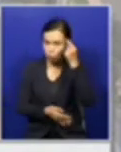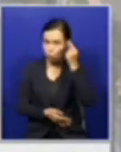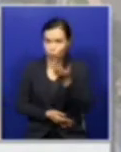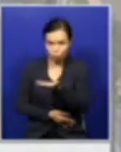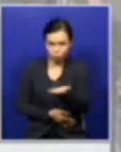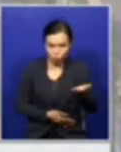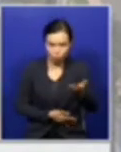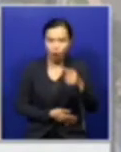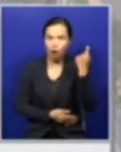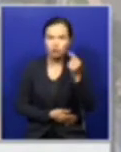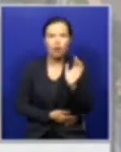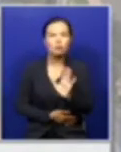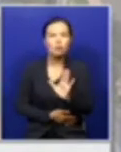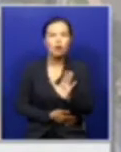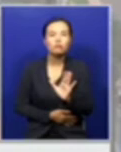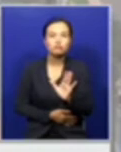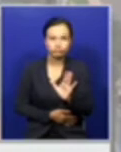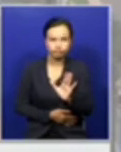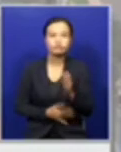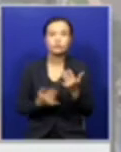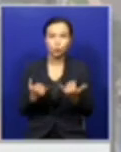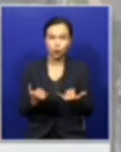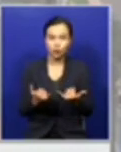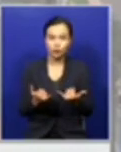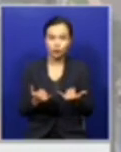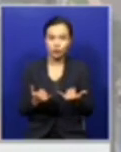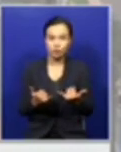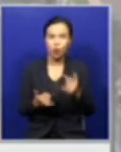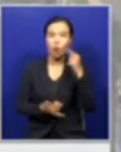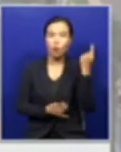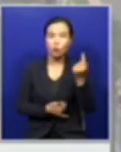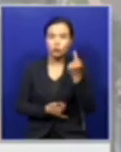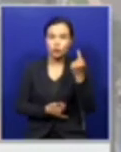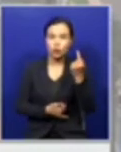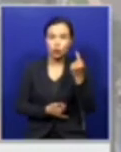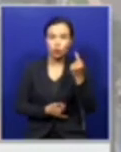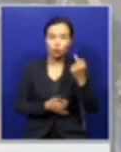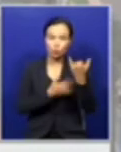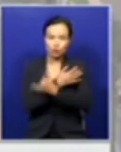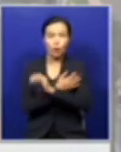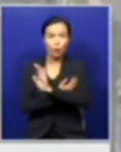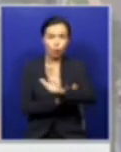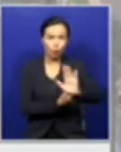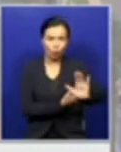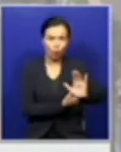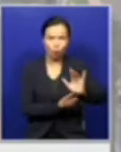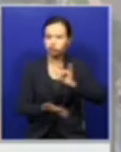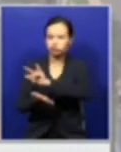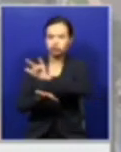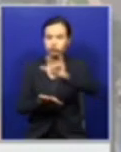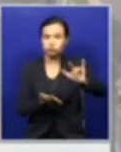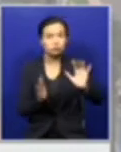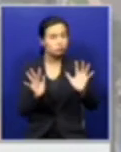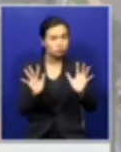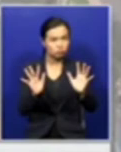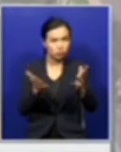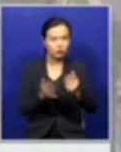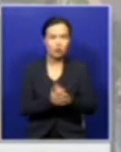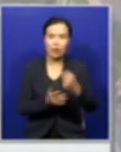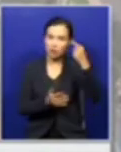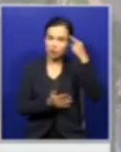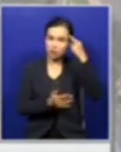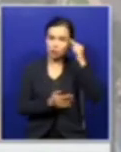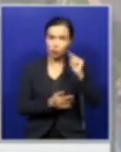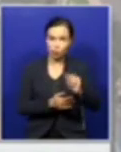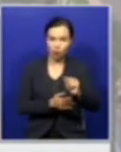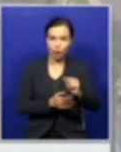ท่องเที่ยวไม่ต้องพูดถึงเลยวันนี้นักท่องเที่ยวไม่ไปไหนค่ะอยู่ประเทศตัวเองนะคะนักท่องเที่ยวที่คาดการว่าจะมา